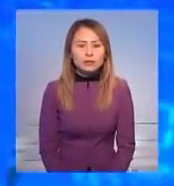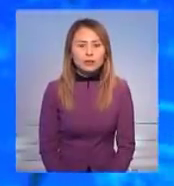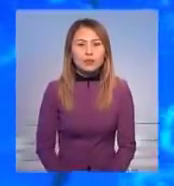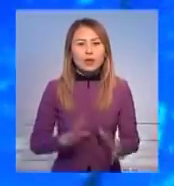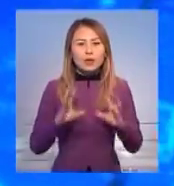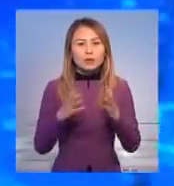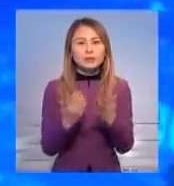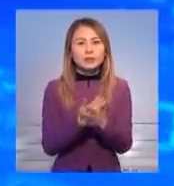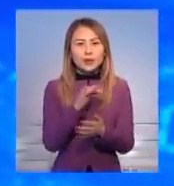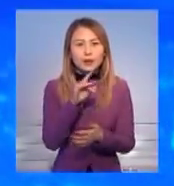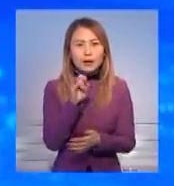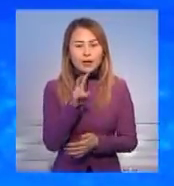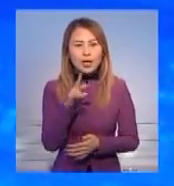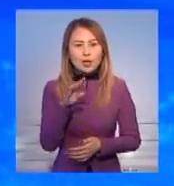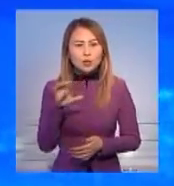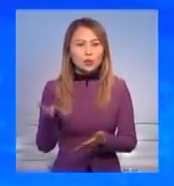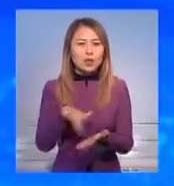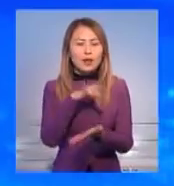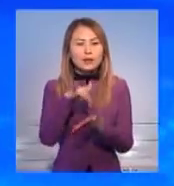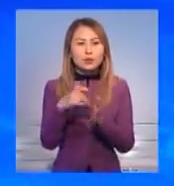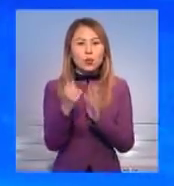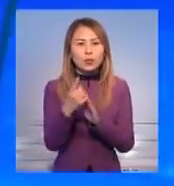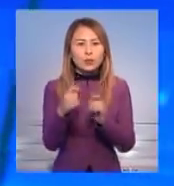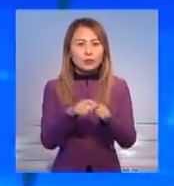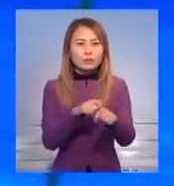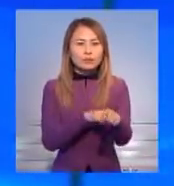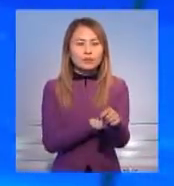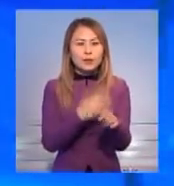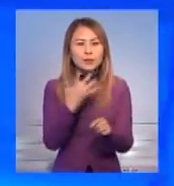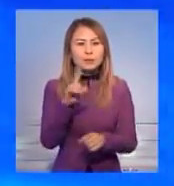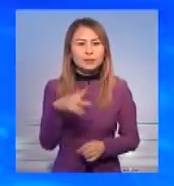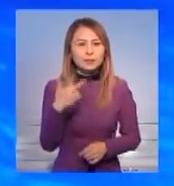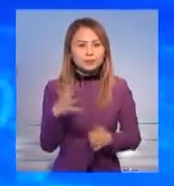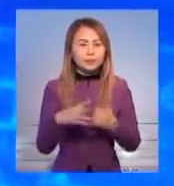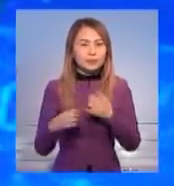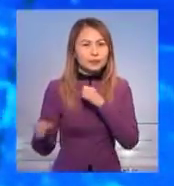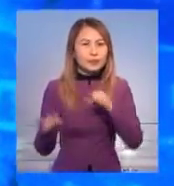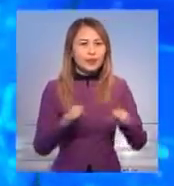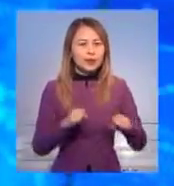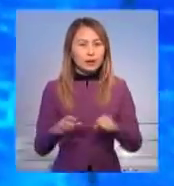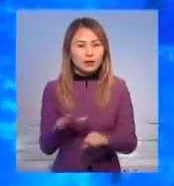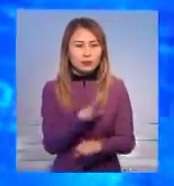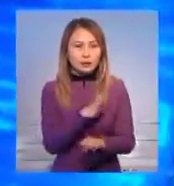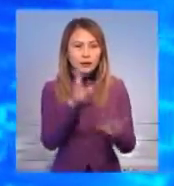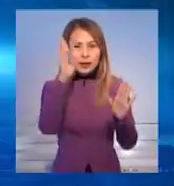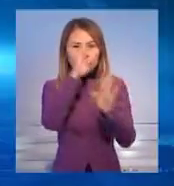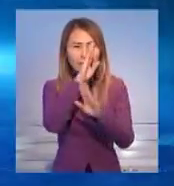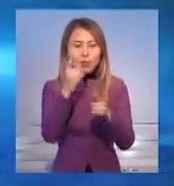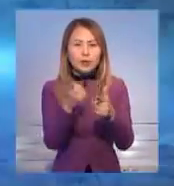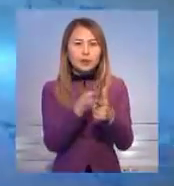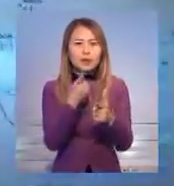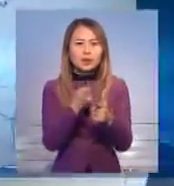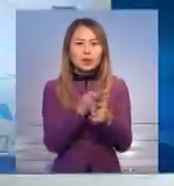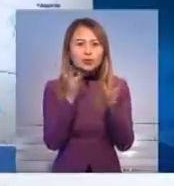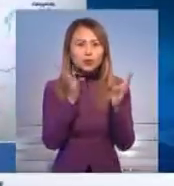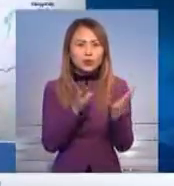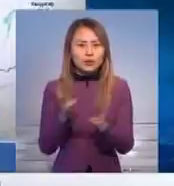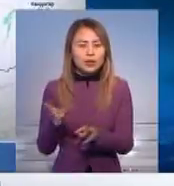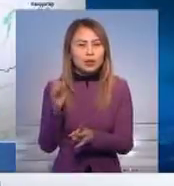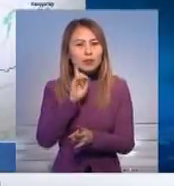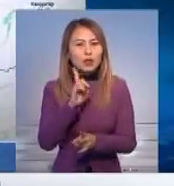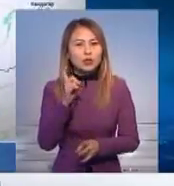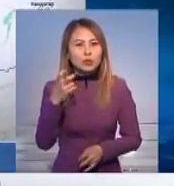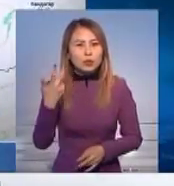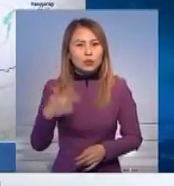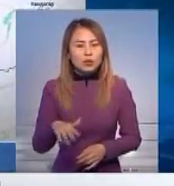Жахан жаңалықтарым. Иранның Ясудж қаласынан 11 шақырым қашықтықта 5.3 балдық жер сілкінісі болды. Табиғи апаттан зардап шеккендер